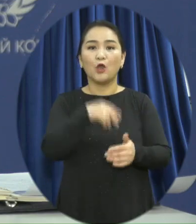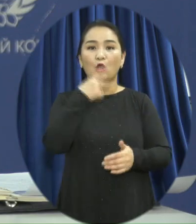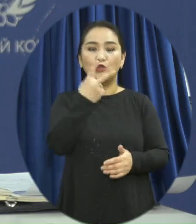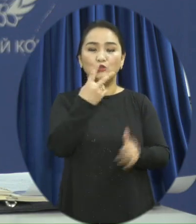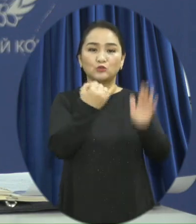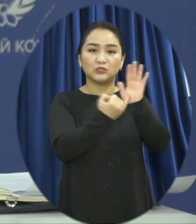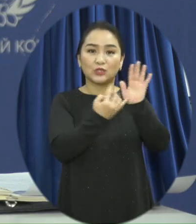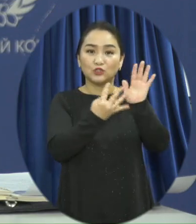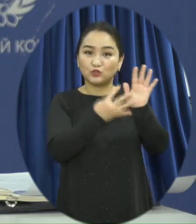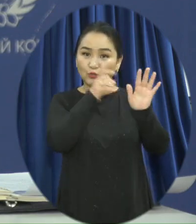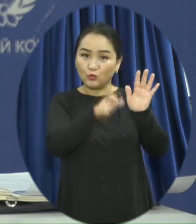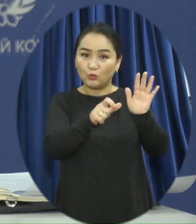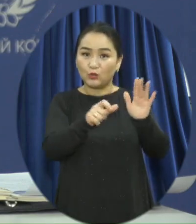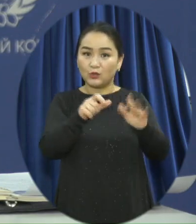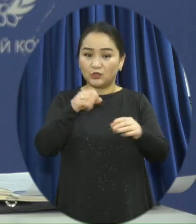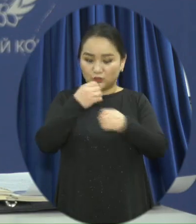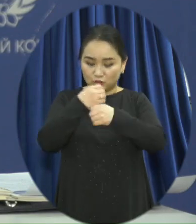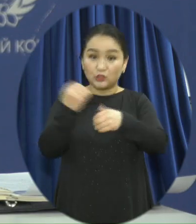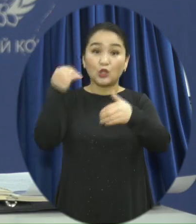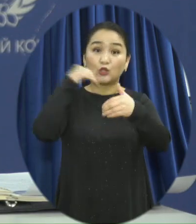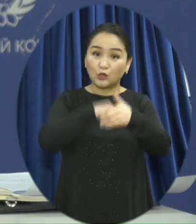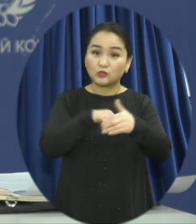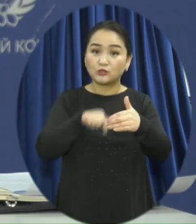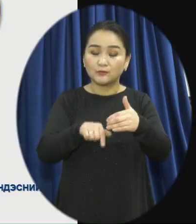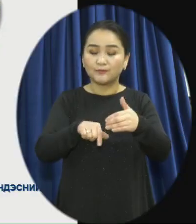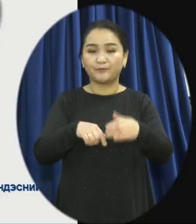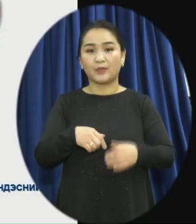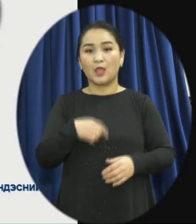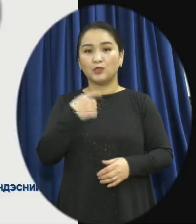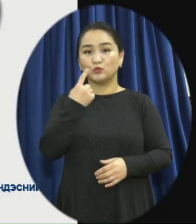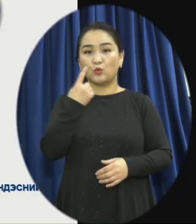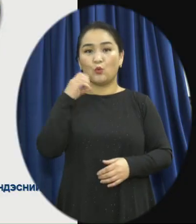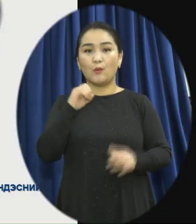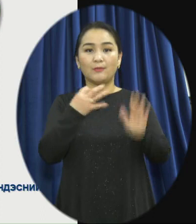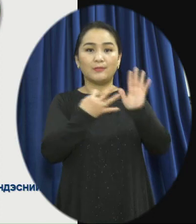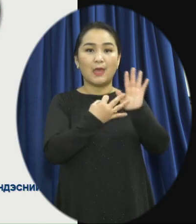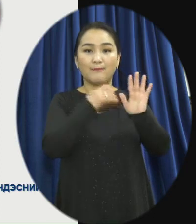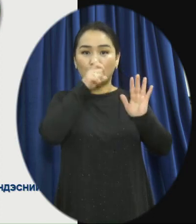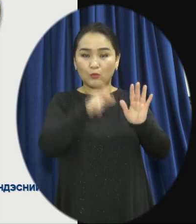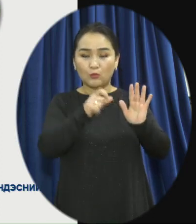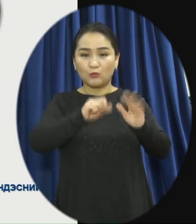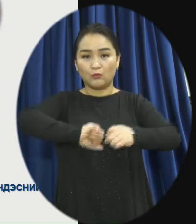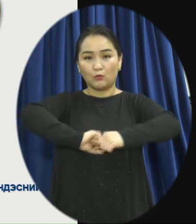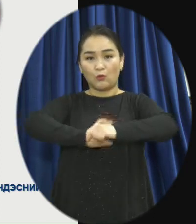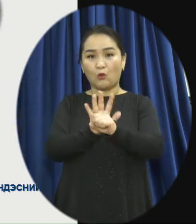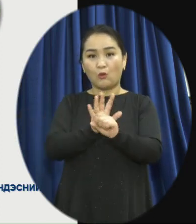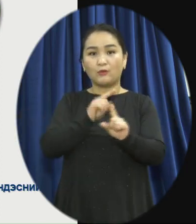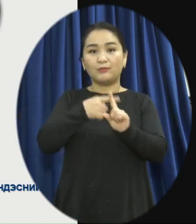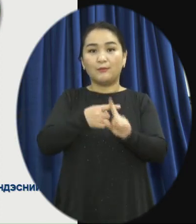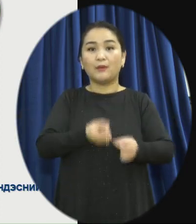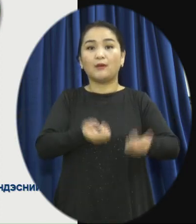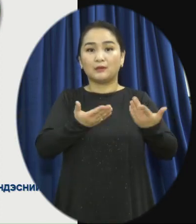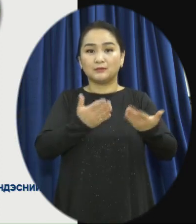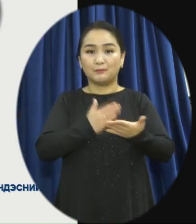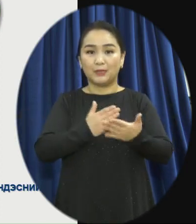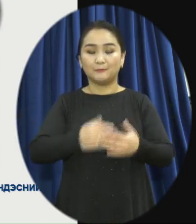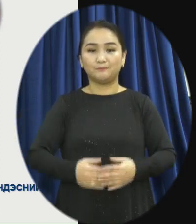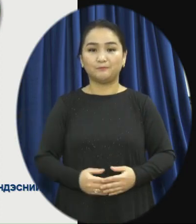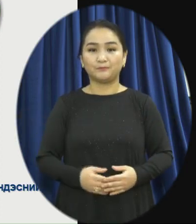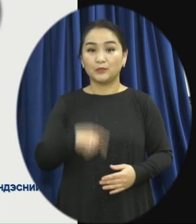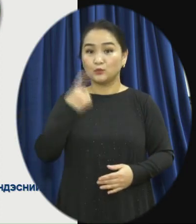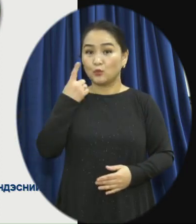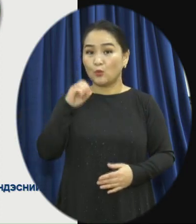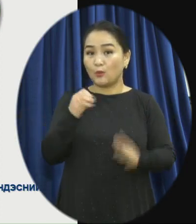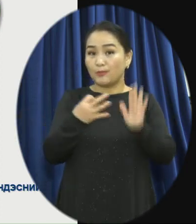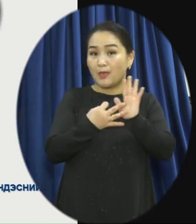13,269 хүнд PCR шинжилгээ хийсэн байна. За үүнээс 108 хүний шинжилгээнд коронавирус илэрсэн байна. За